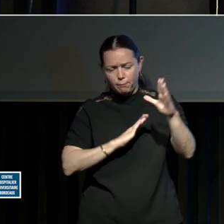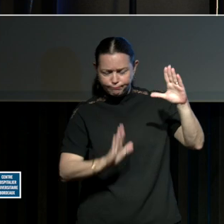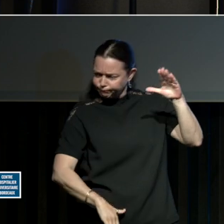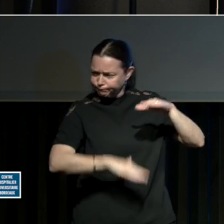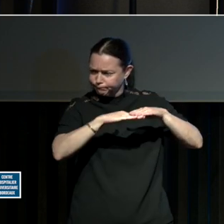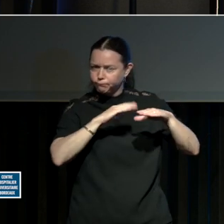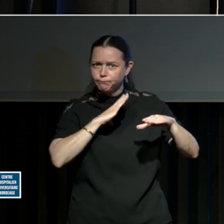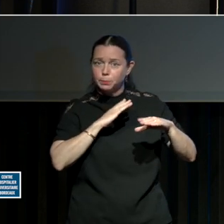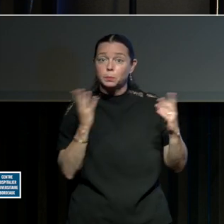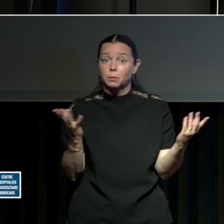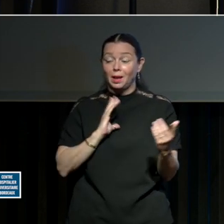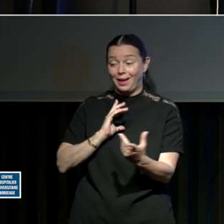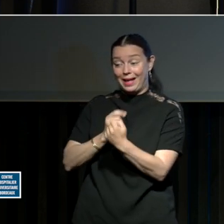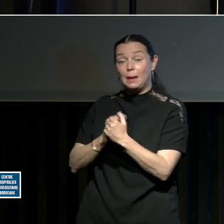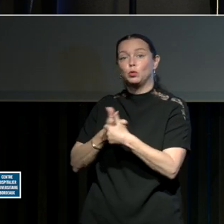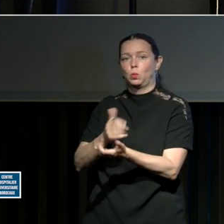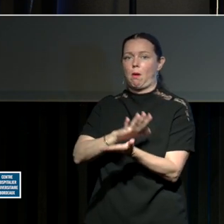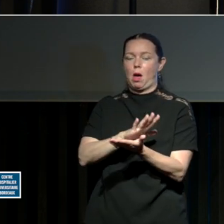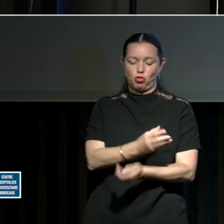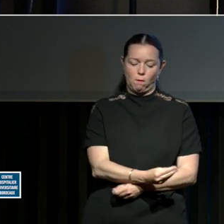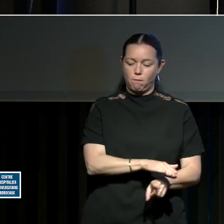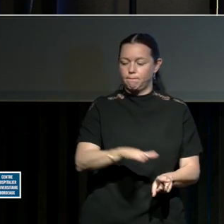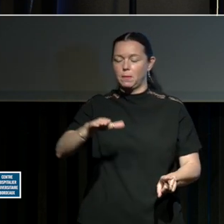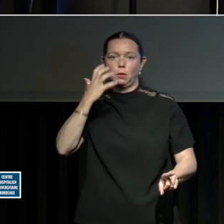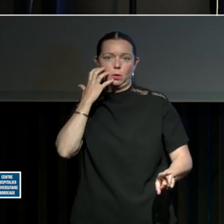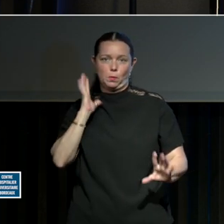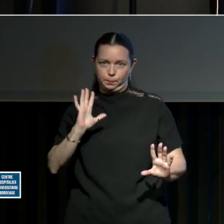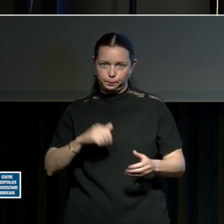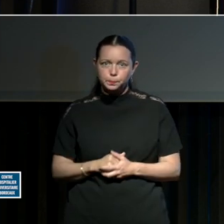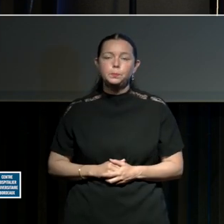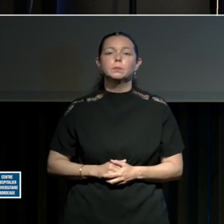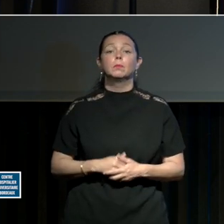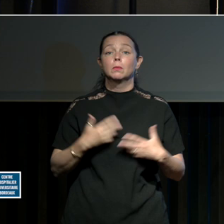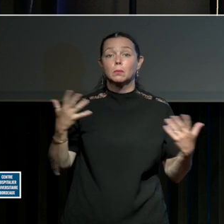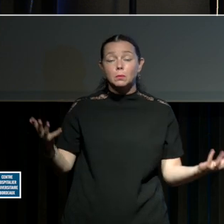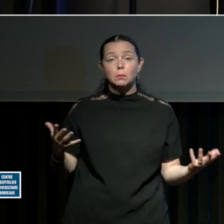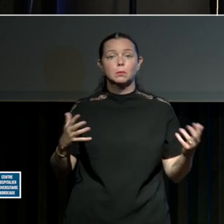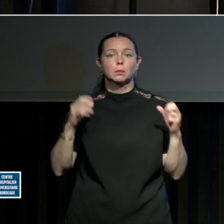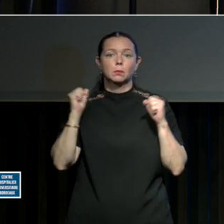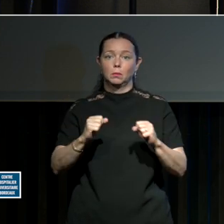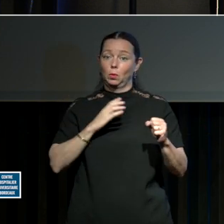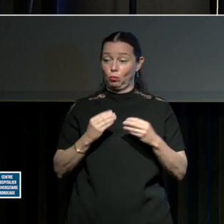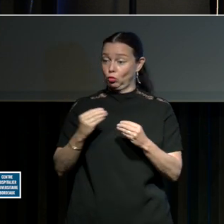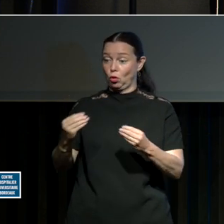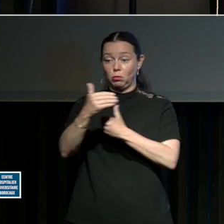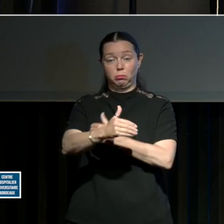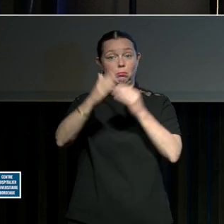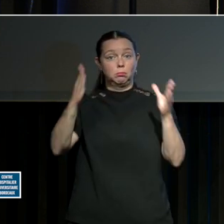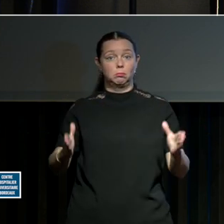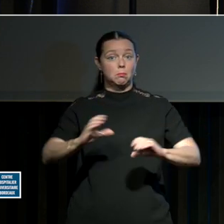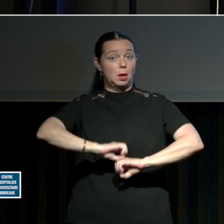qui va être adaptée à l'âge de l'enfant et de l'adolescent. Donc de pouvoir vraiment poser un cadre